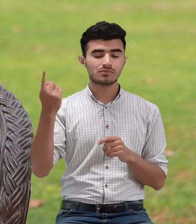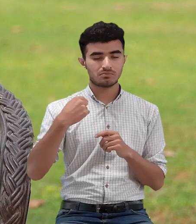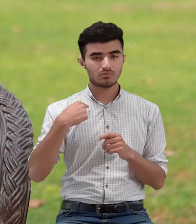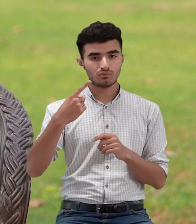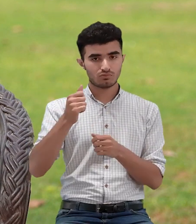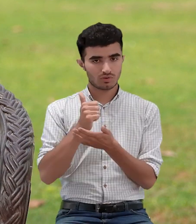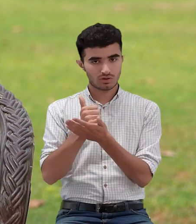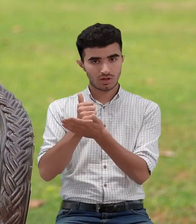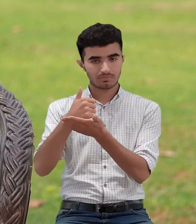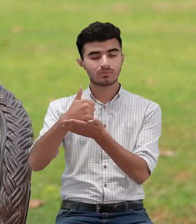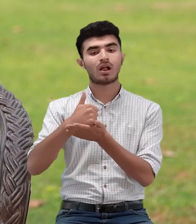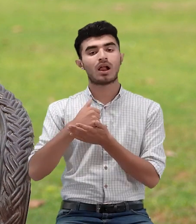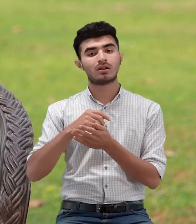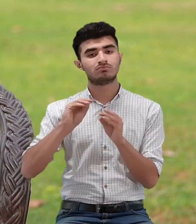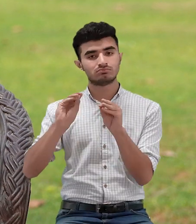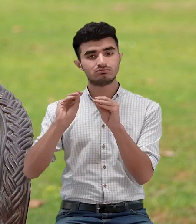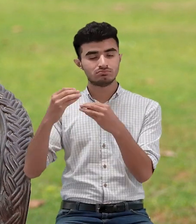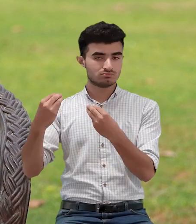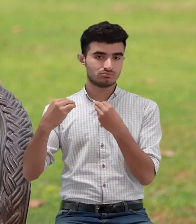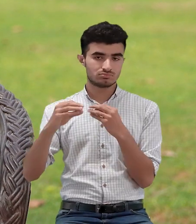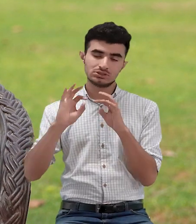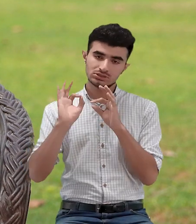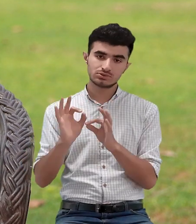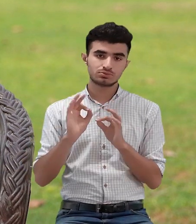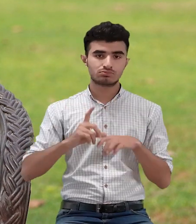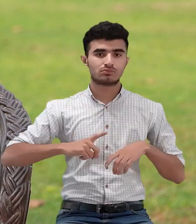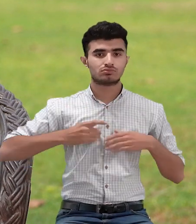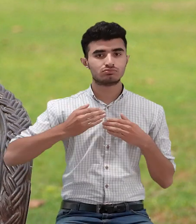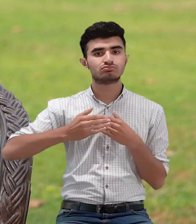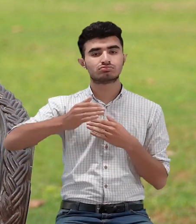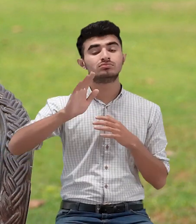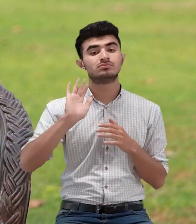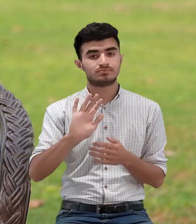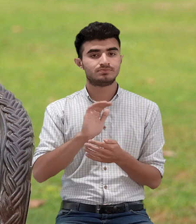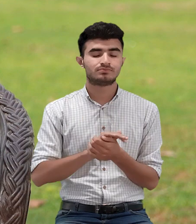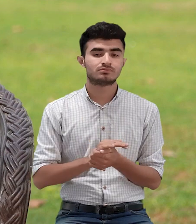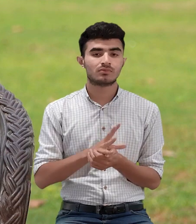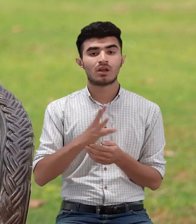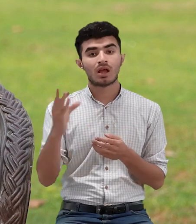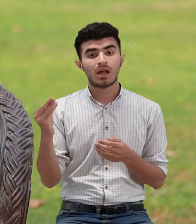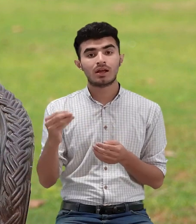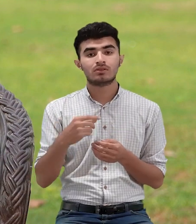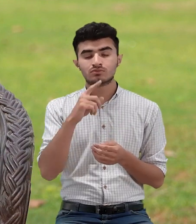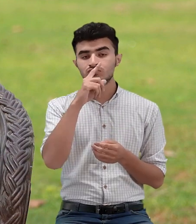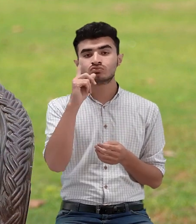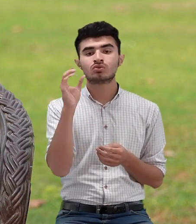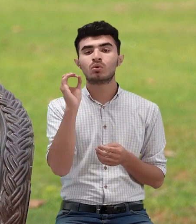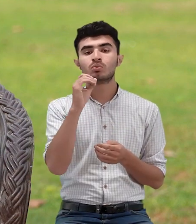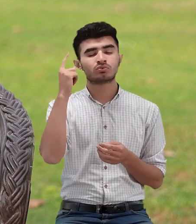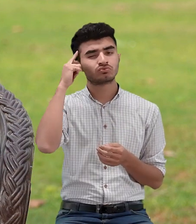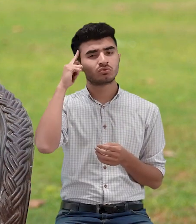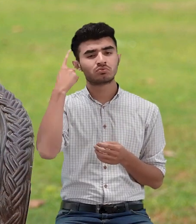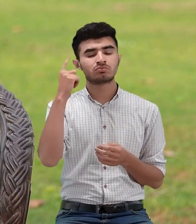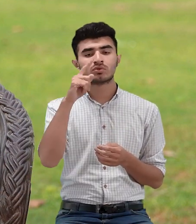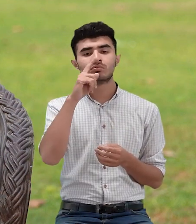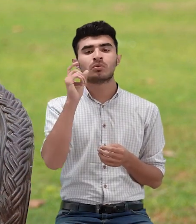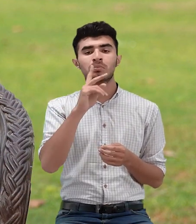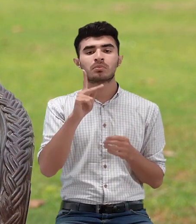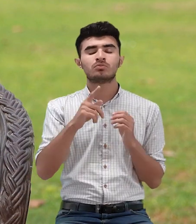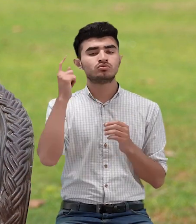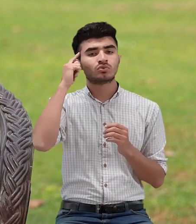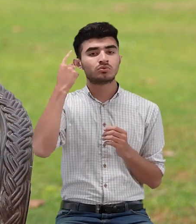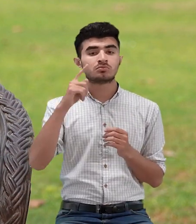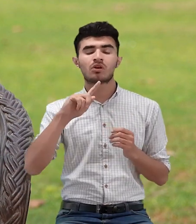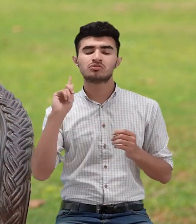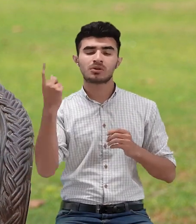میں ایروگینس اپنے آپ میں طاری کر ہی نہیں سکتا۔ تو ایروگینٹ وہ شخص ہوگا جو اس غلط فہمی میں مبتلا ہے کہ میرے پاس سب کچھ ہے،